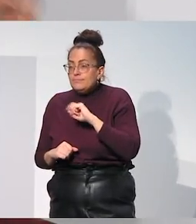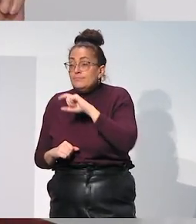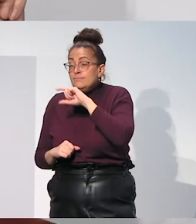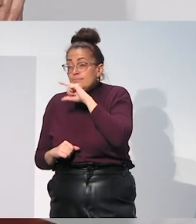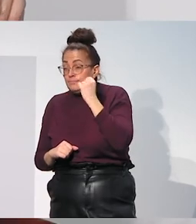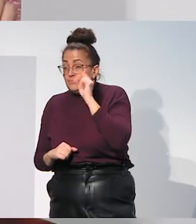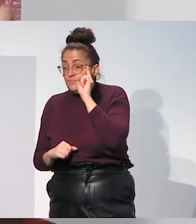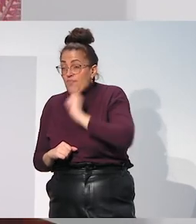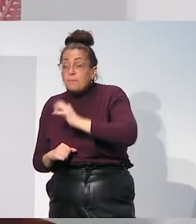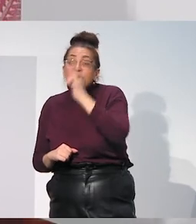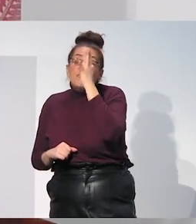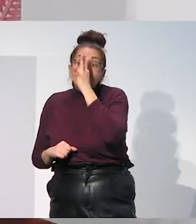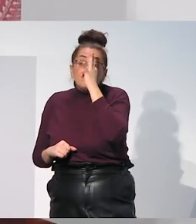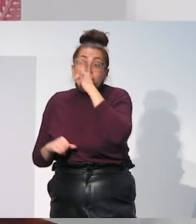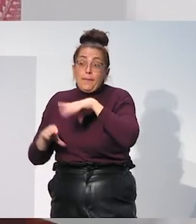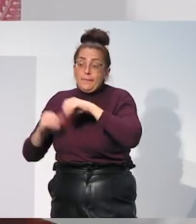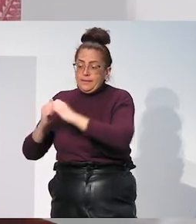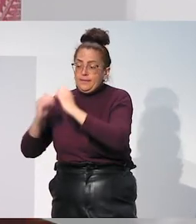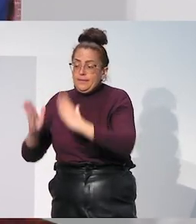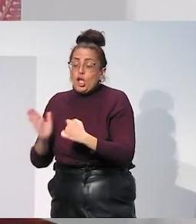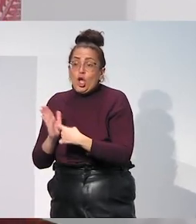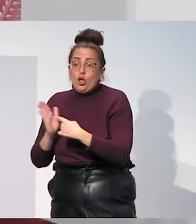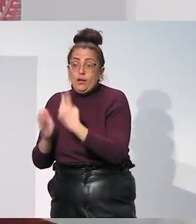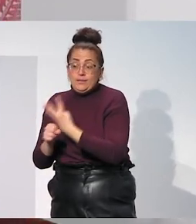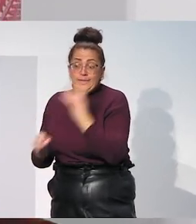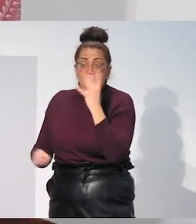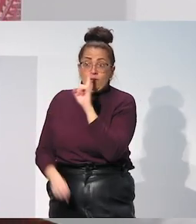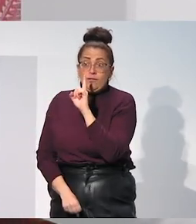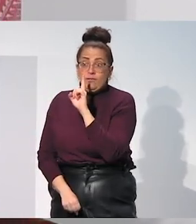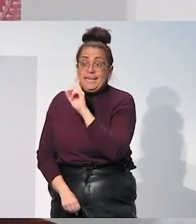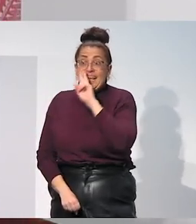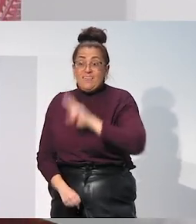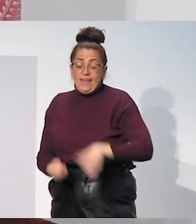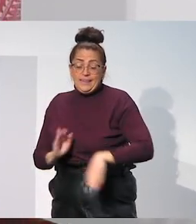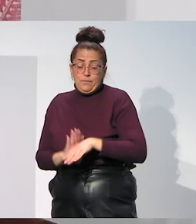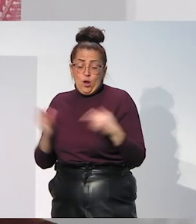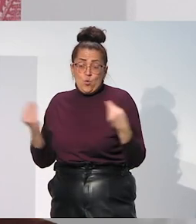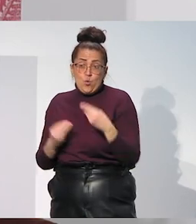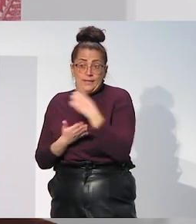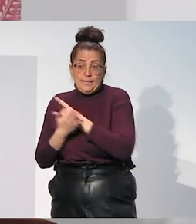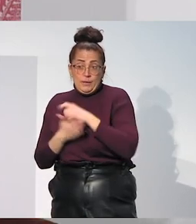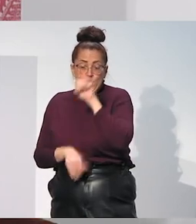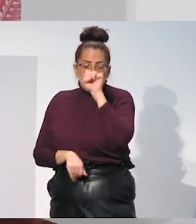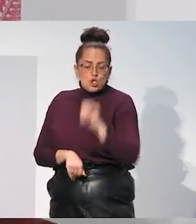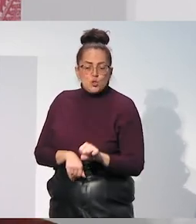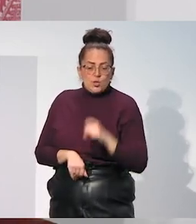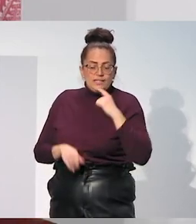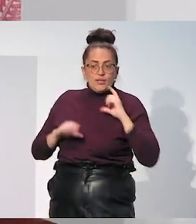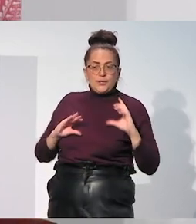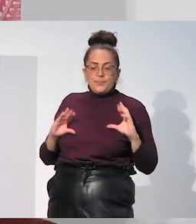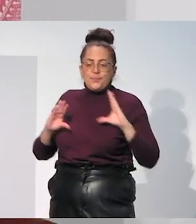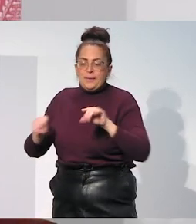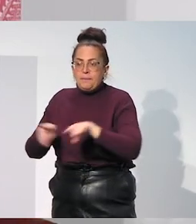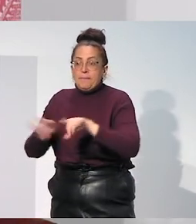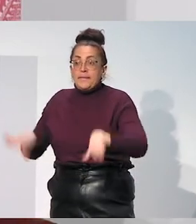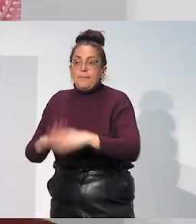n'habitent cette ferme que depuis 4 ans. Et ils viennent du sud du département. Donc, ils sont des étrangers. Hein, ça, je n'apprends rien